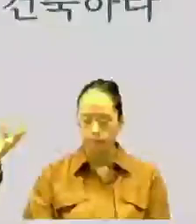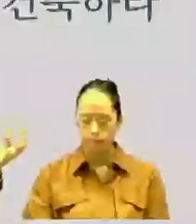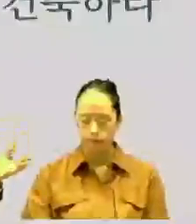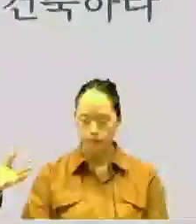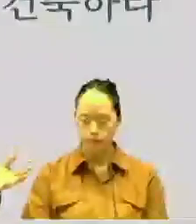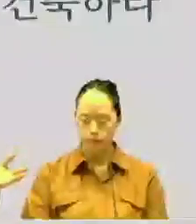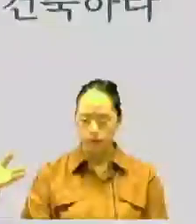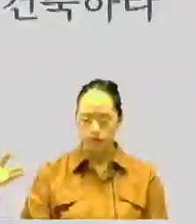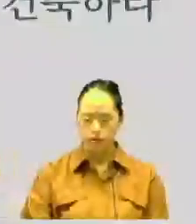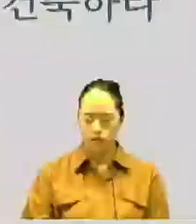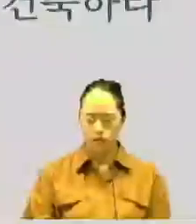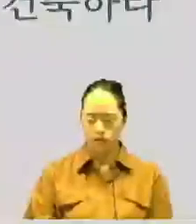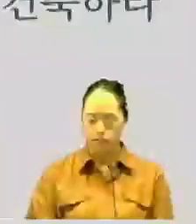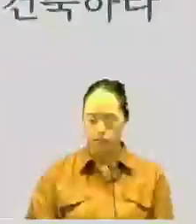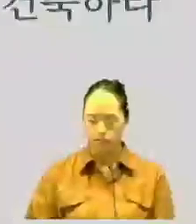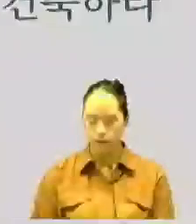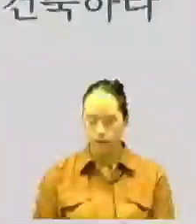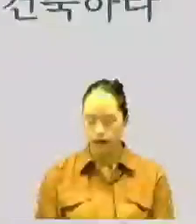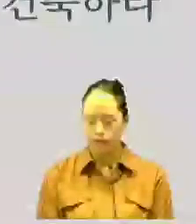个居鲁士呢吓一跳。